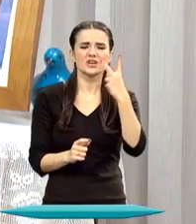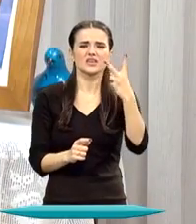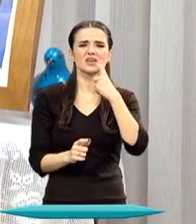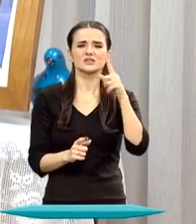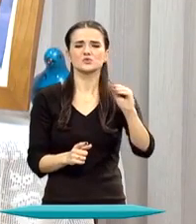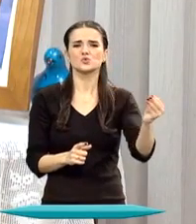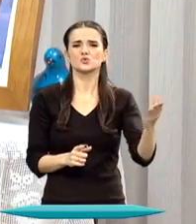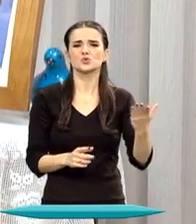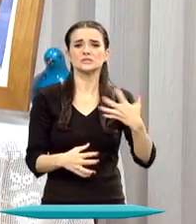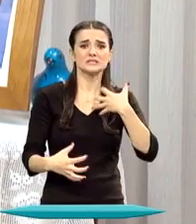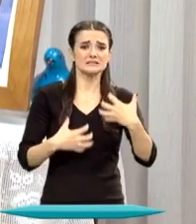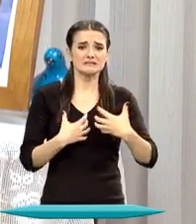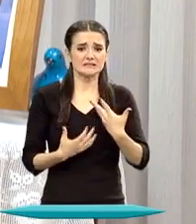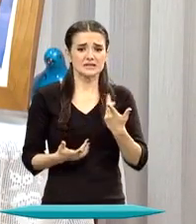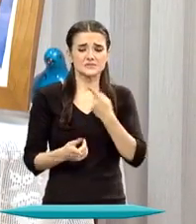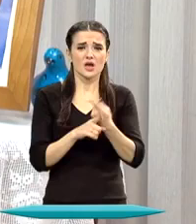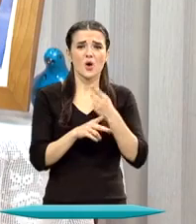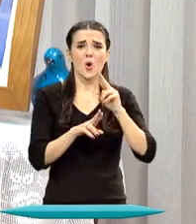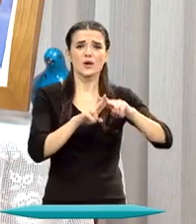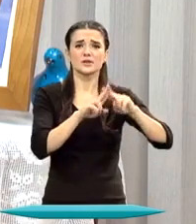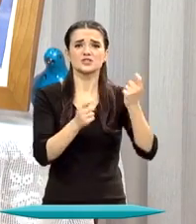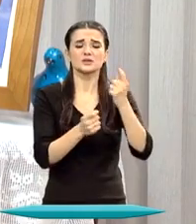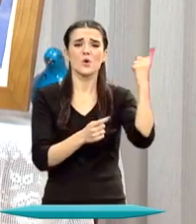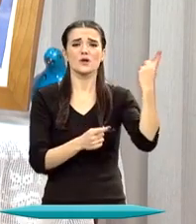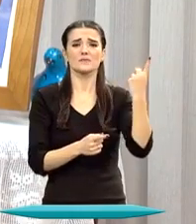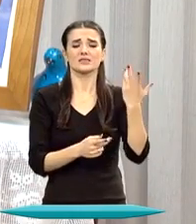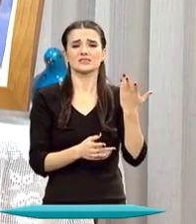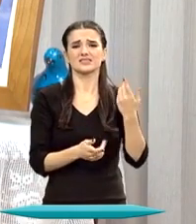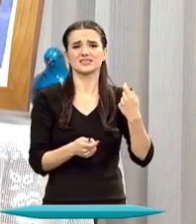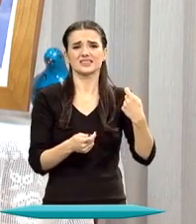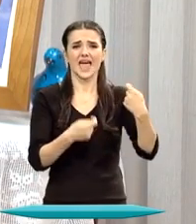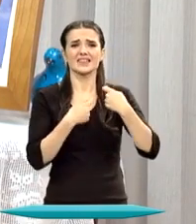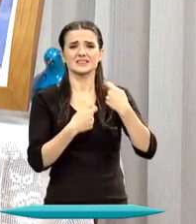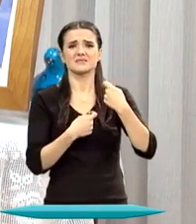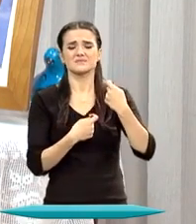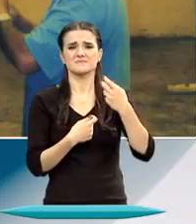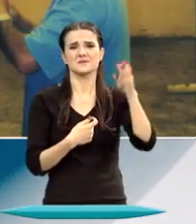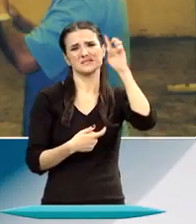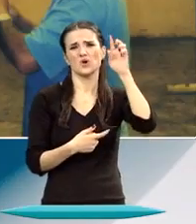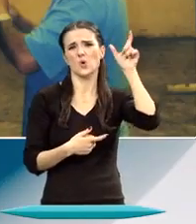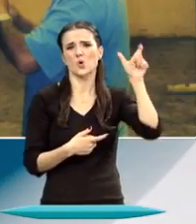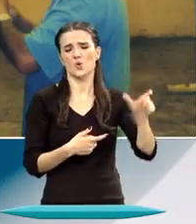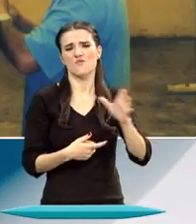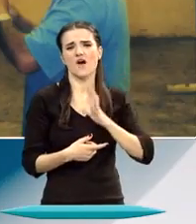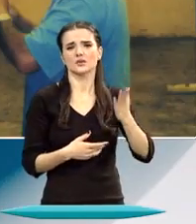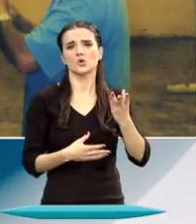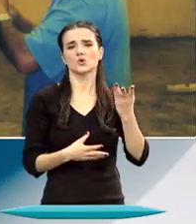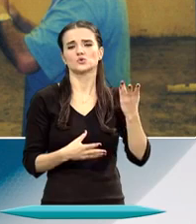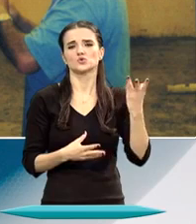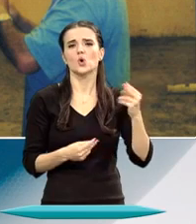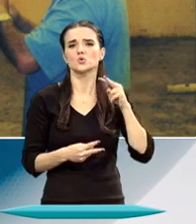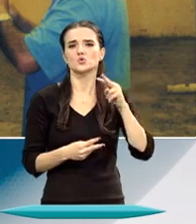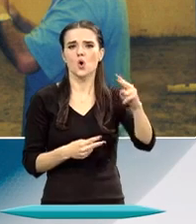çocuk ve ona bir şeyler öğretmeye çalışan bir öğretmeni var. Öğretmen de değil, psikolog değil, psikoloğu var. O da bize çok yol aldırdı.